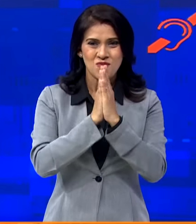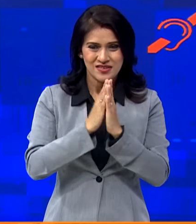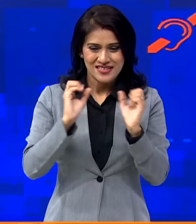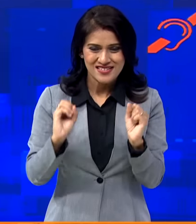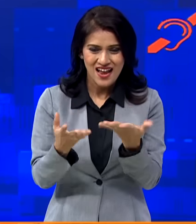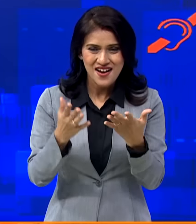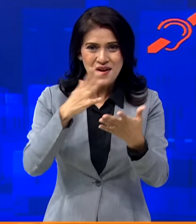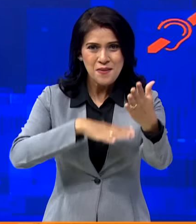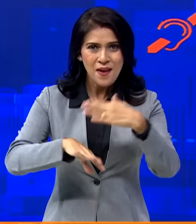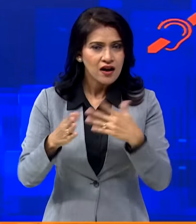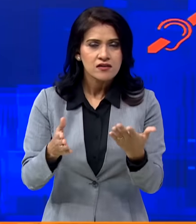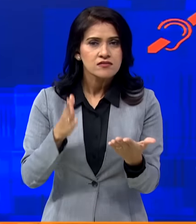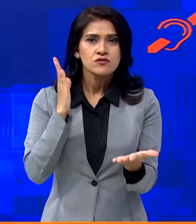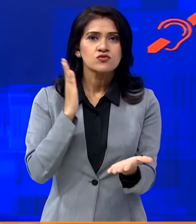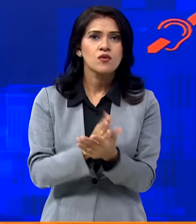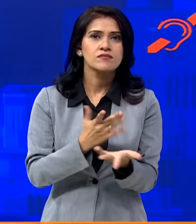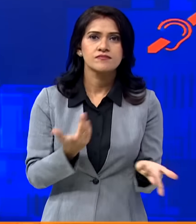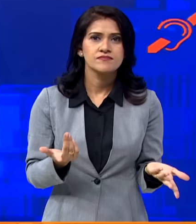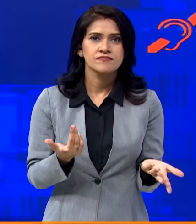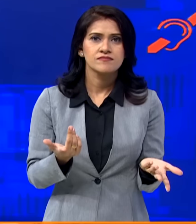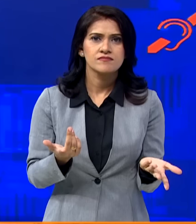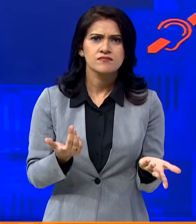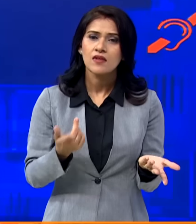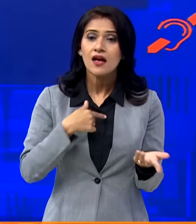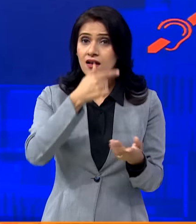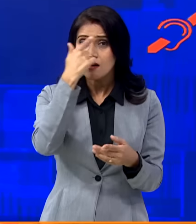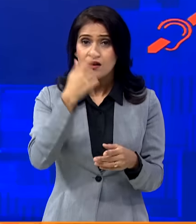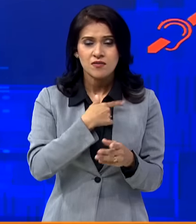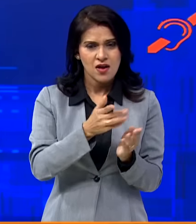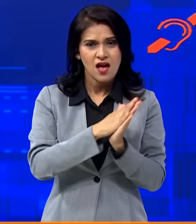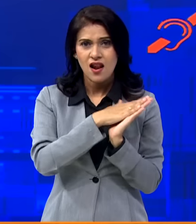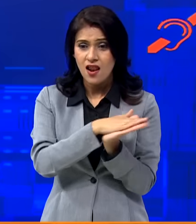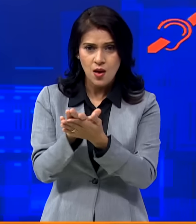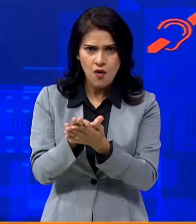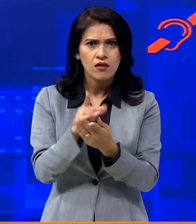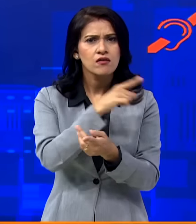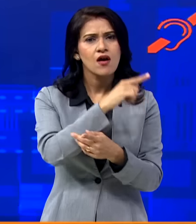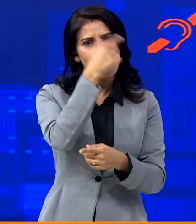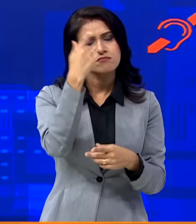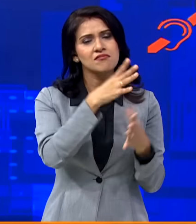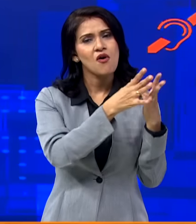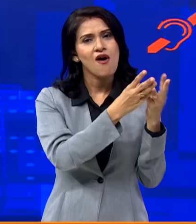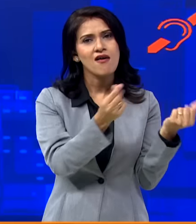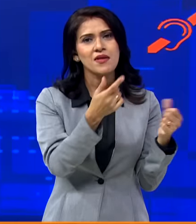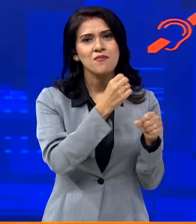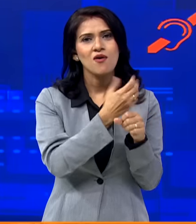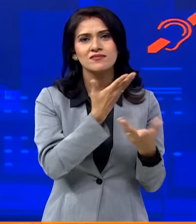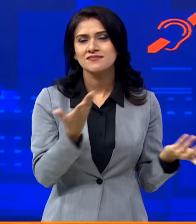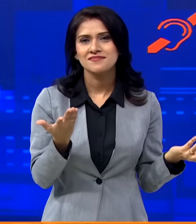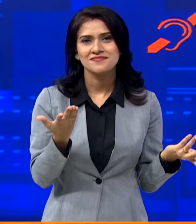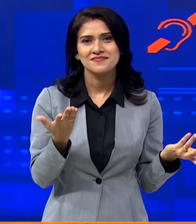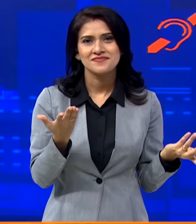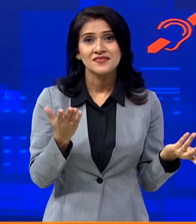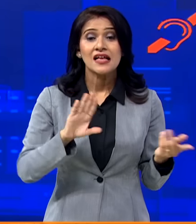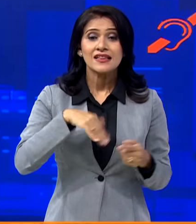भगवान की असीम अनुकंपा देखो उनका तंबू भी उखड़ गया देखिए उनका कंसन तो और